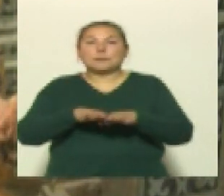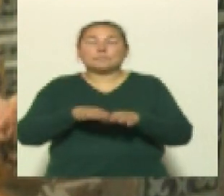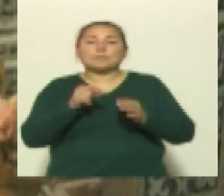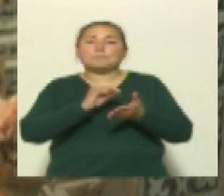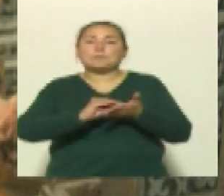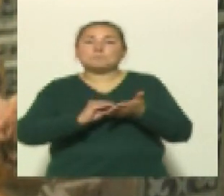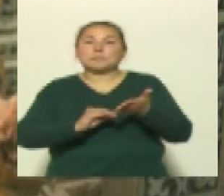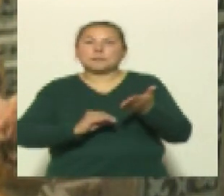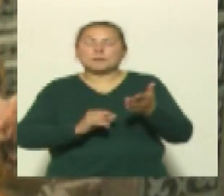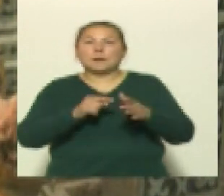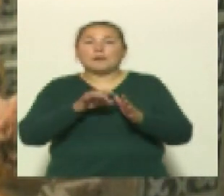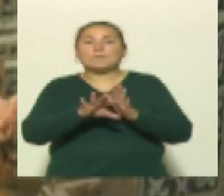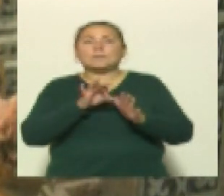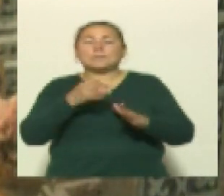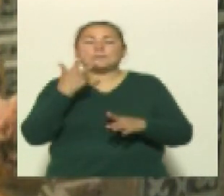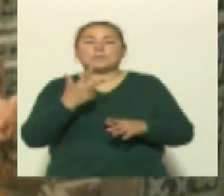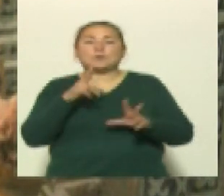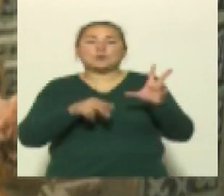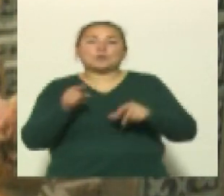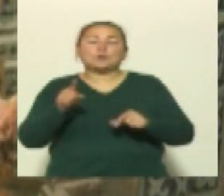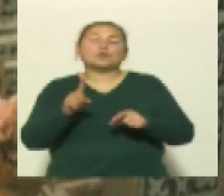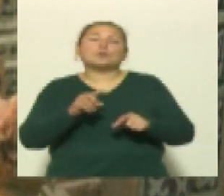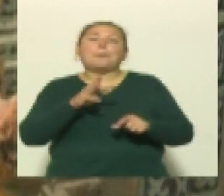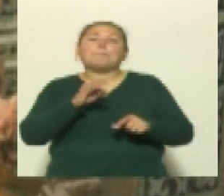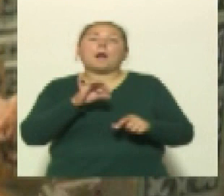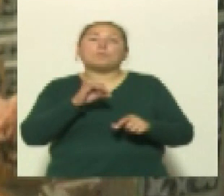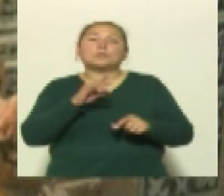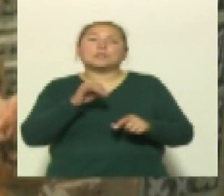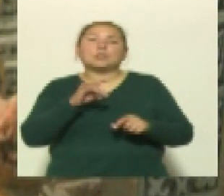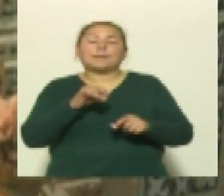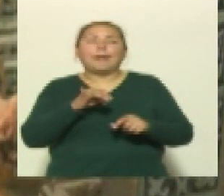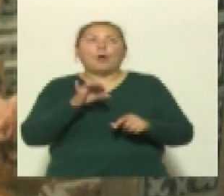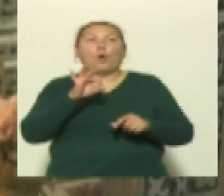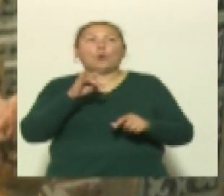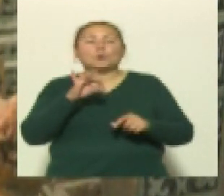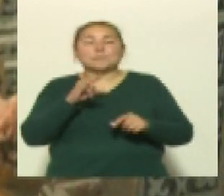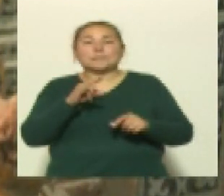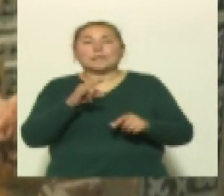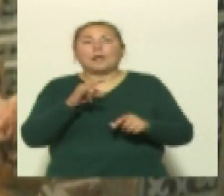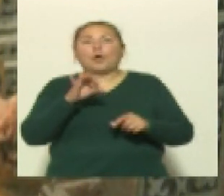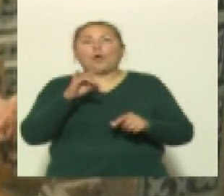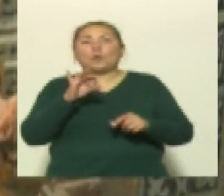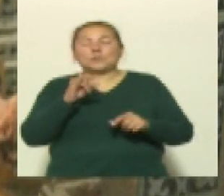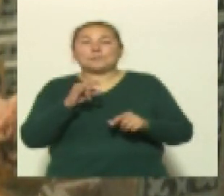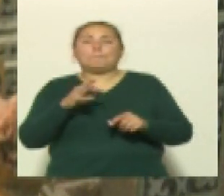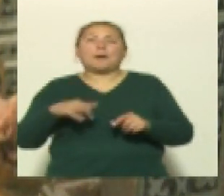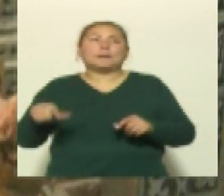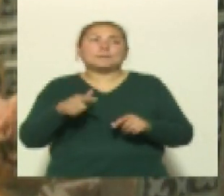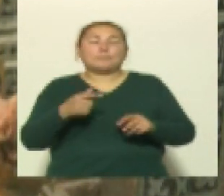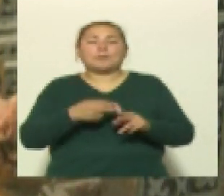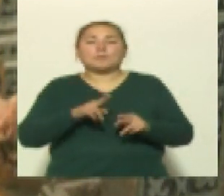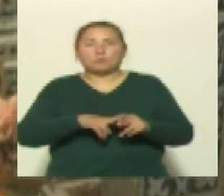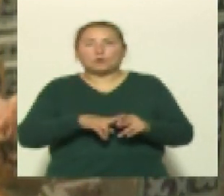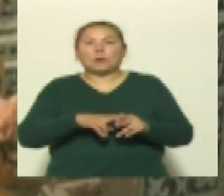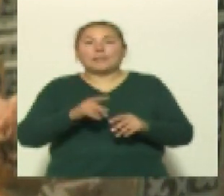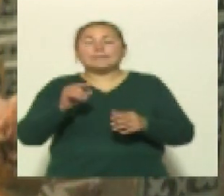этой письменности выделяется H3 считается что у махмута кагари агус алфавит Агу называют